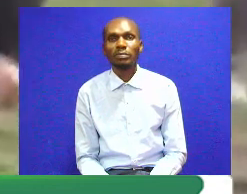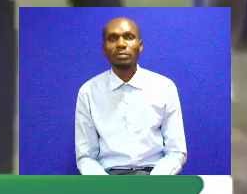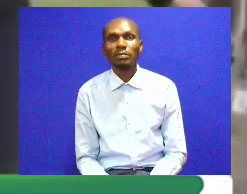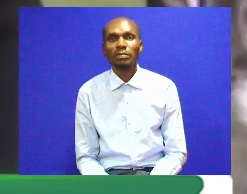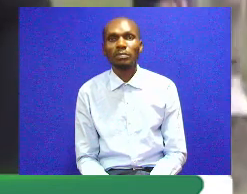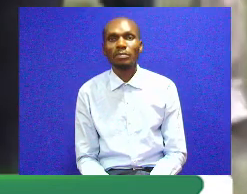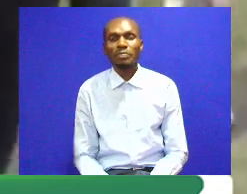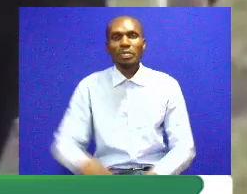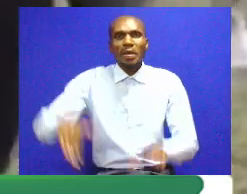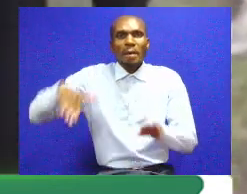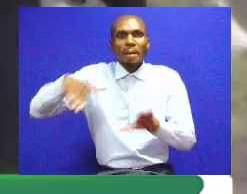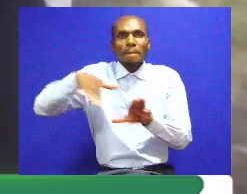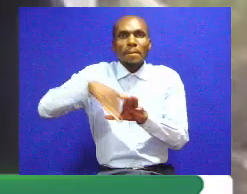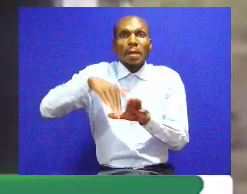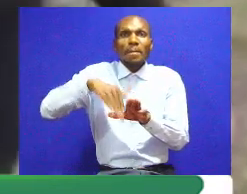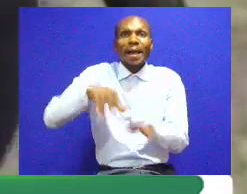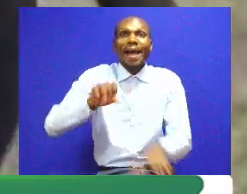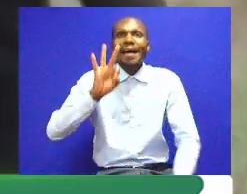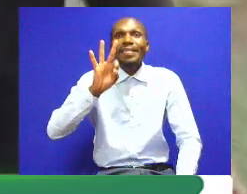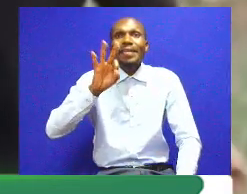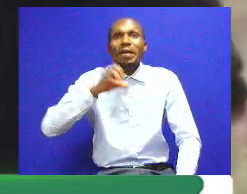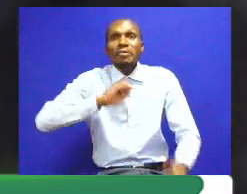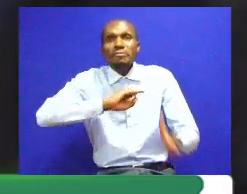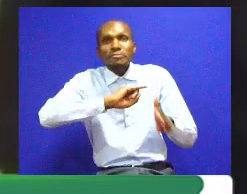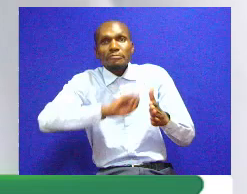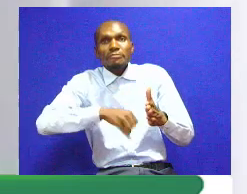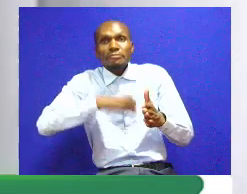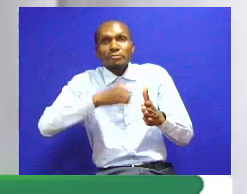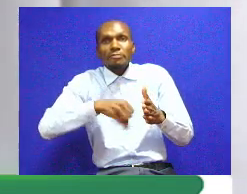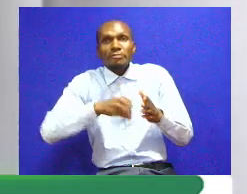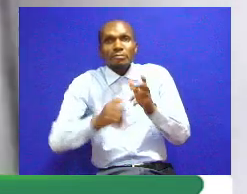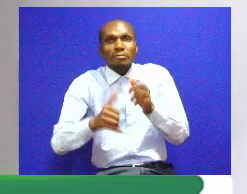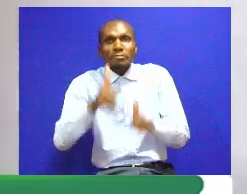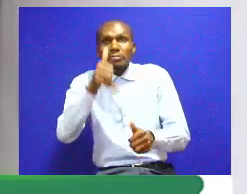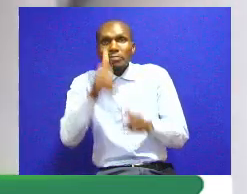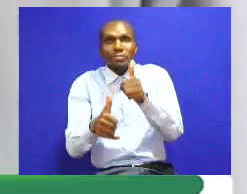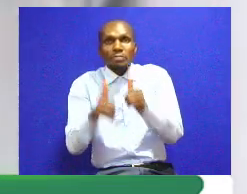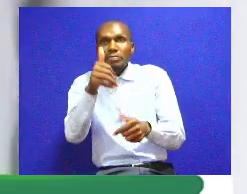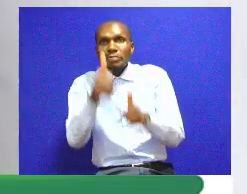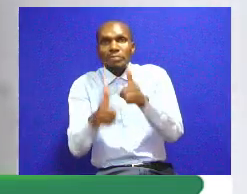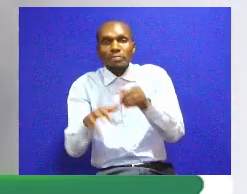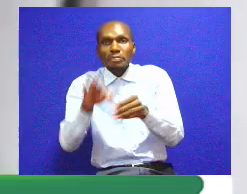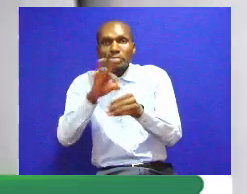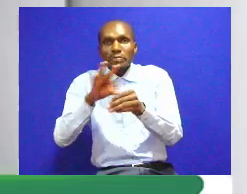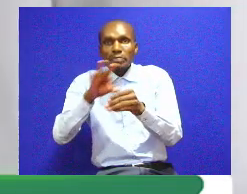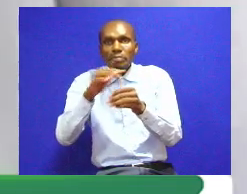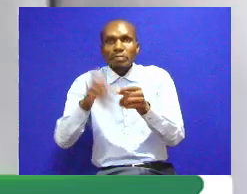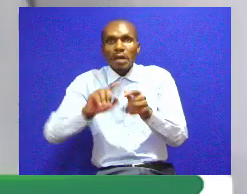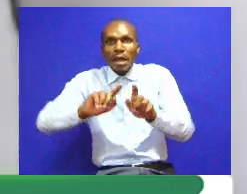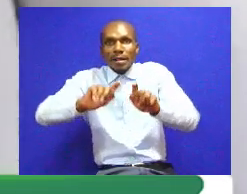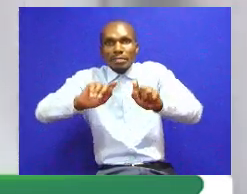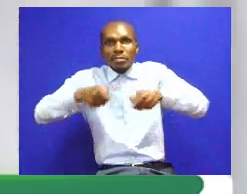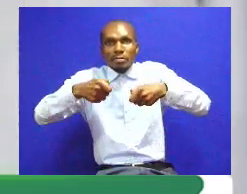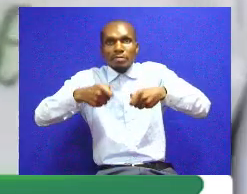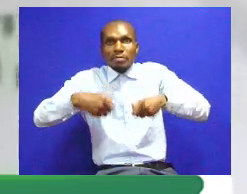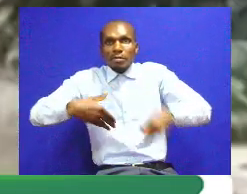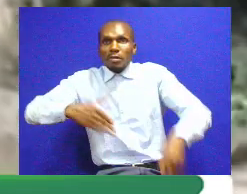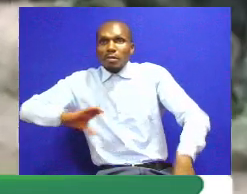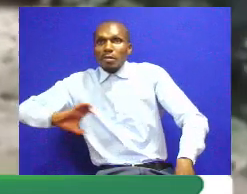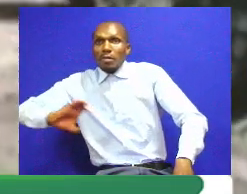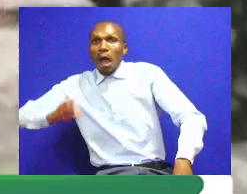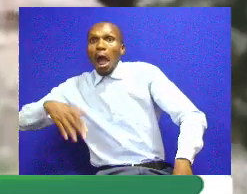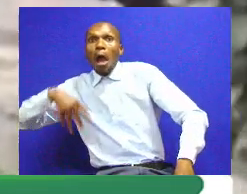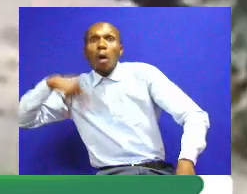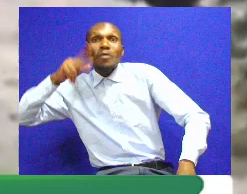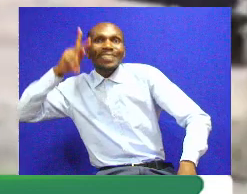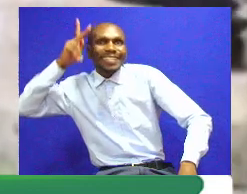Haba tene nilibata tono kuruwa sefaktori ya mabere ya brown cheese. Yego token semu ya Limuru e county ya Kiambu ni kwa bekiru biara na